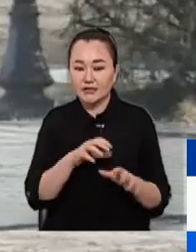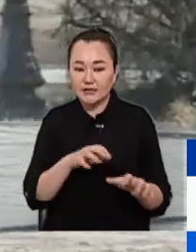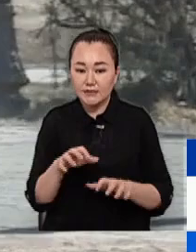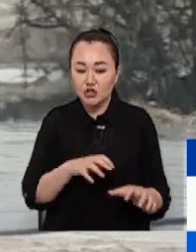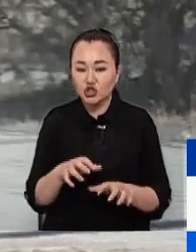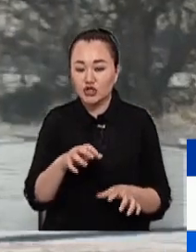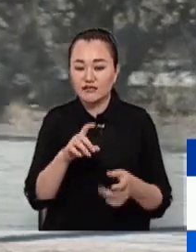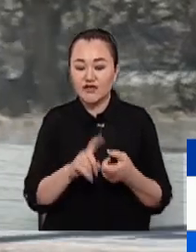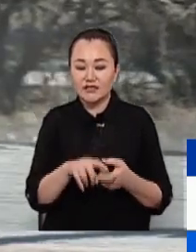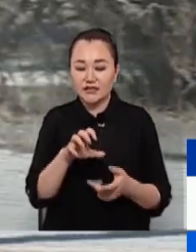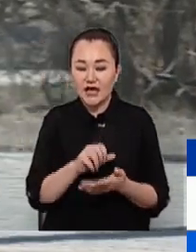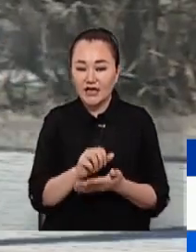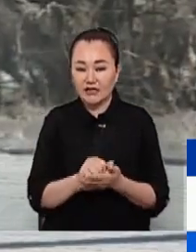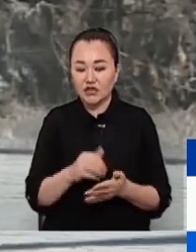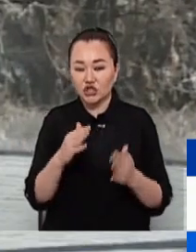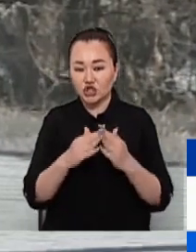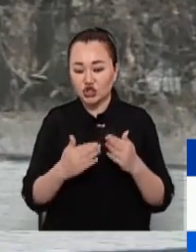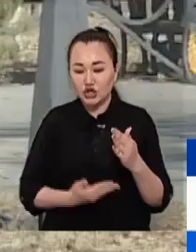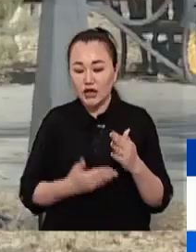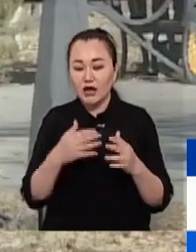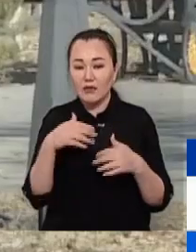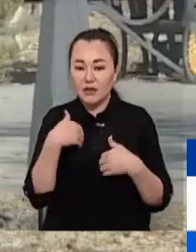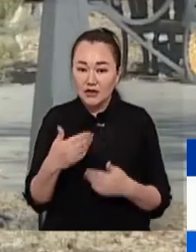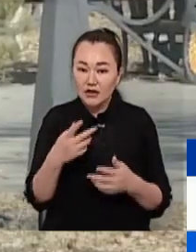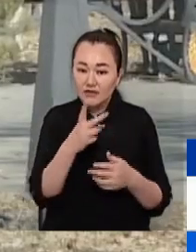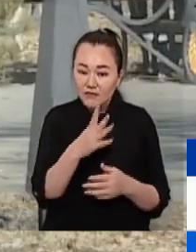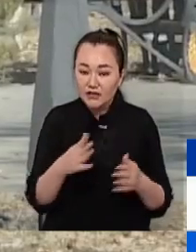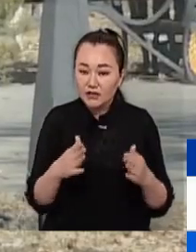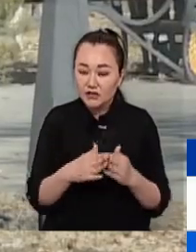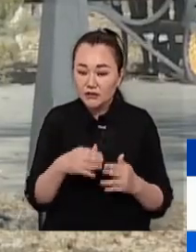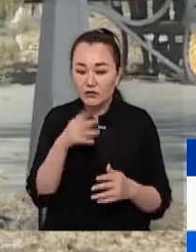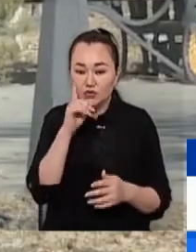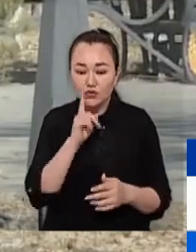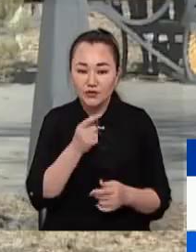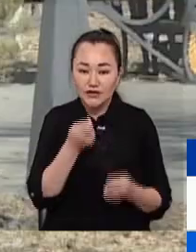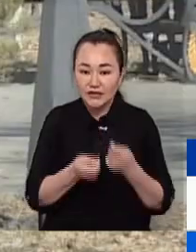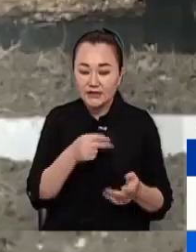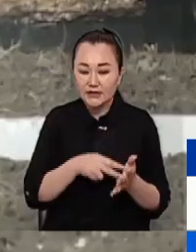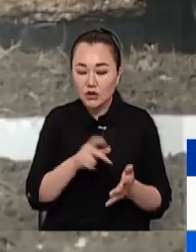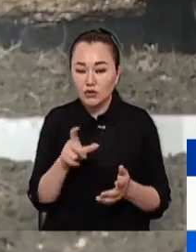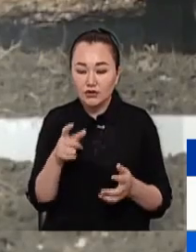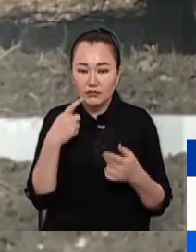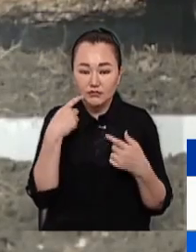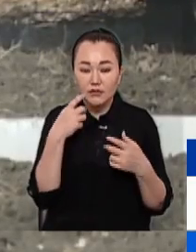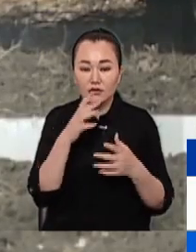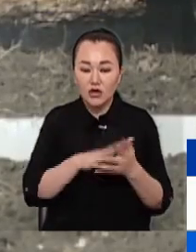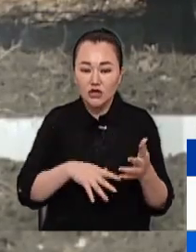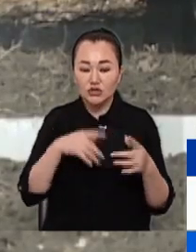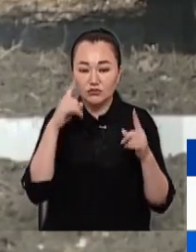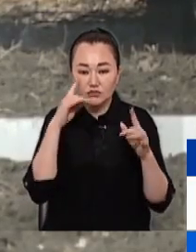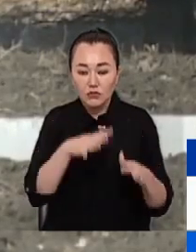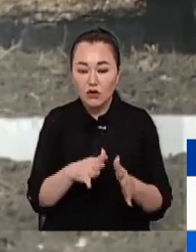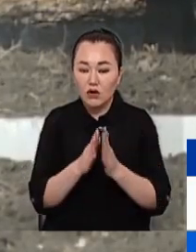мошенничества, связанная с арендой жилья. Аферисты предлагают квартиры по приемлемым ценам, что привлекает людей, а позже обязательно